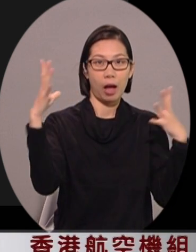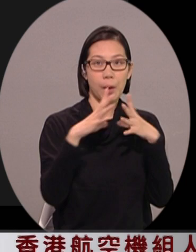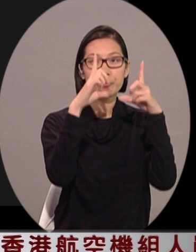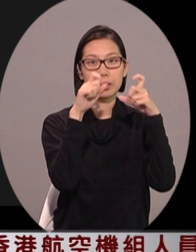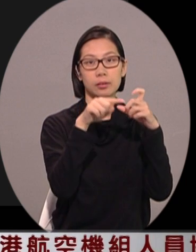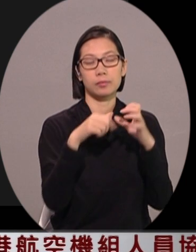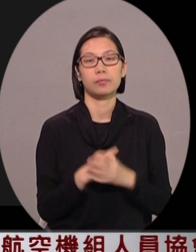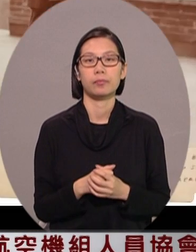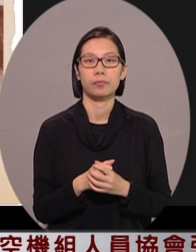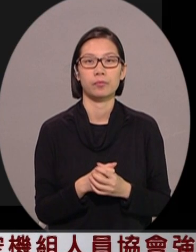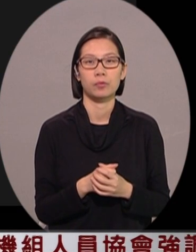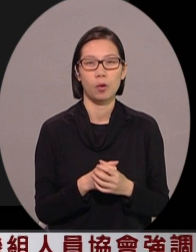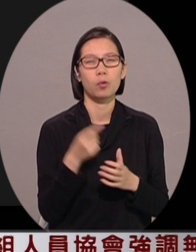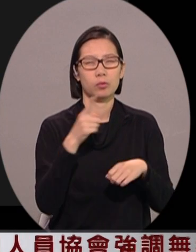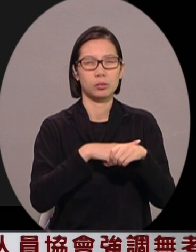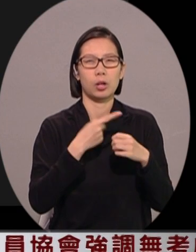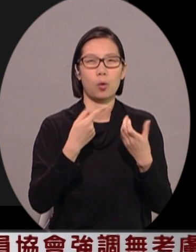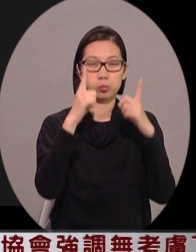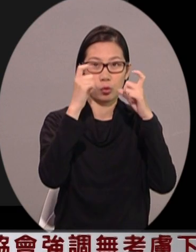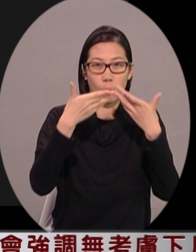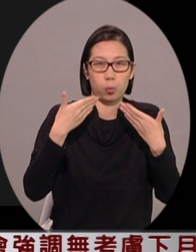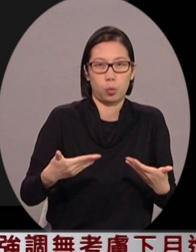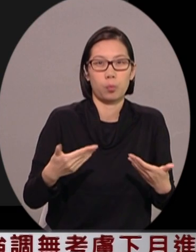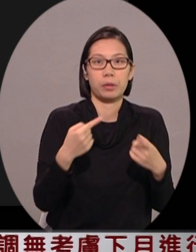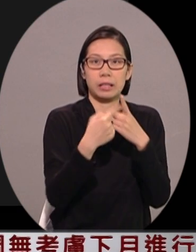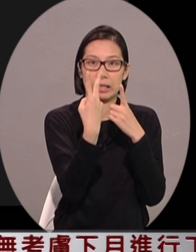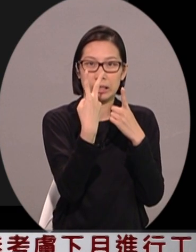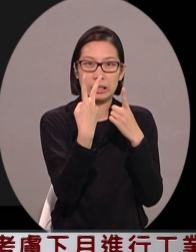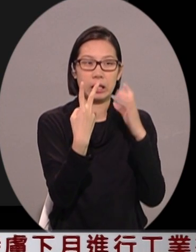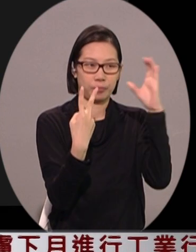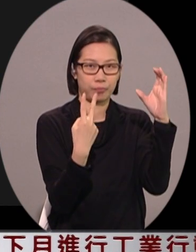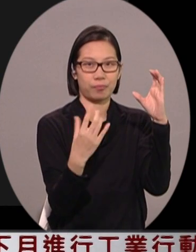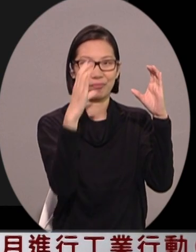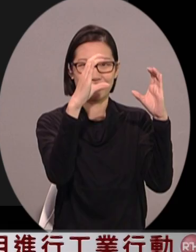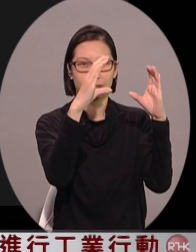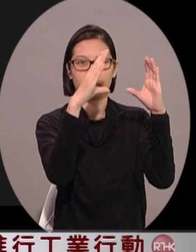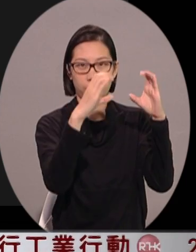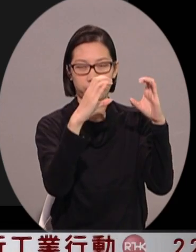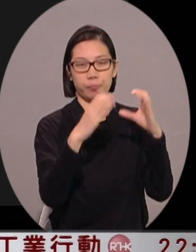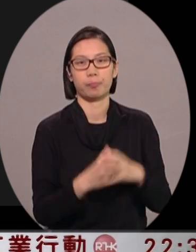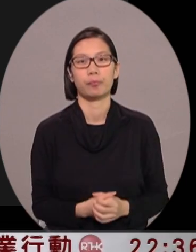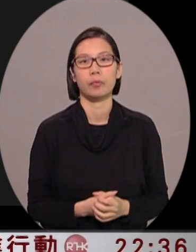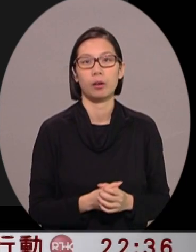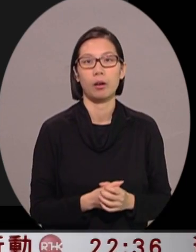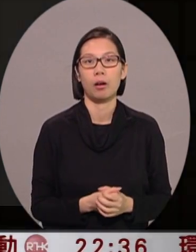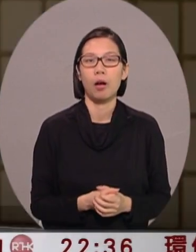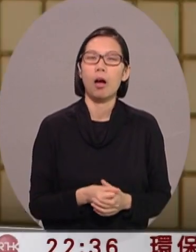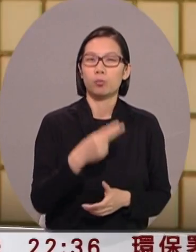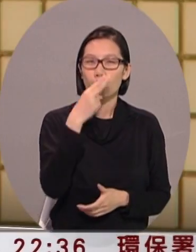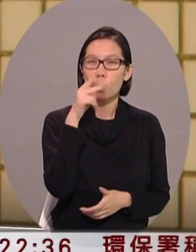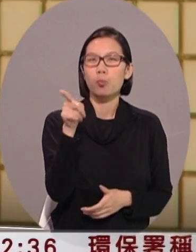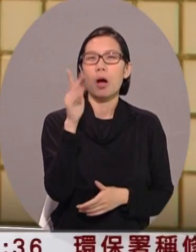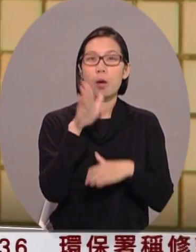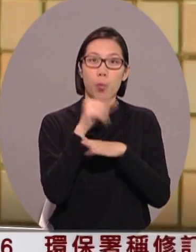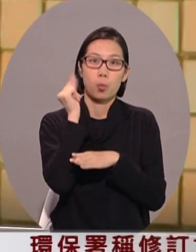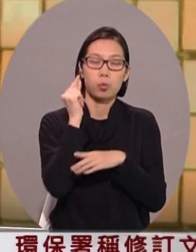張相。當時嘅相機可能都幾重下，要兩個人一人托住一邊嚟影相。照咁睇 ，Paris Hilton 咧就應